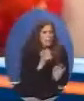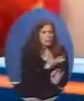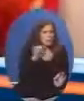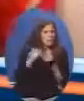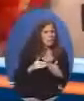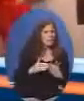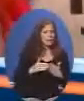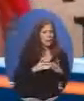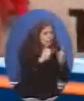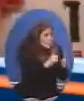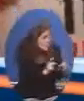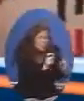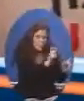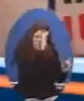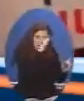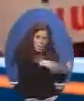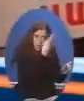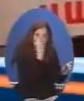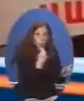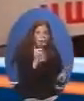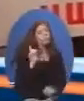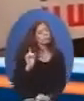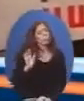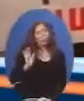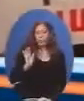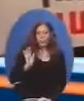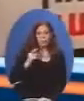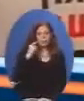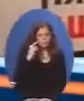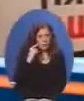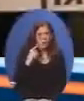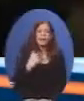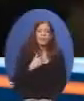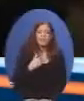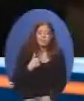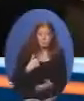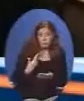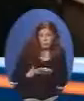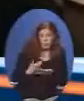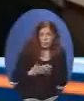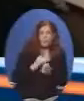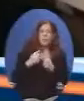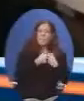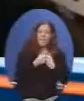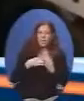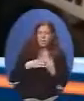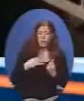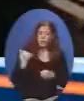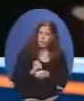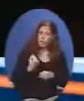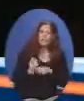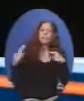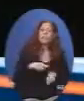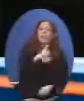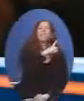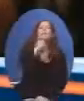את זה? כי הם צריכים להגן על הילד מפני ההורים, מפני בית ההורים. לא, אני, תשמע, בתוקף מה שהמאבק שלי ומה שאני עושה, מגיעים אליי